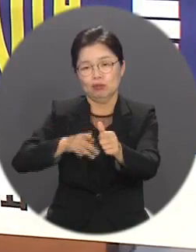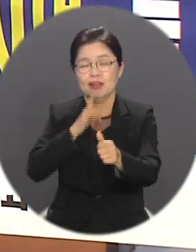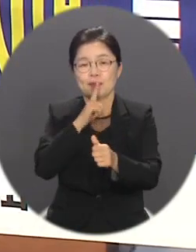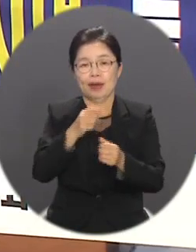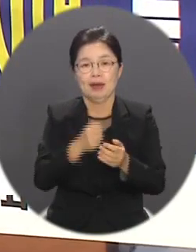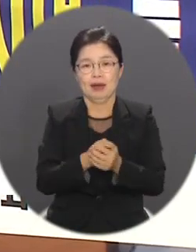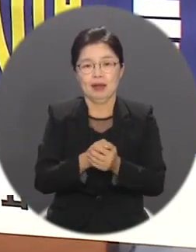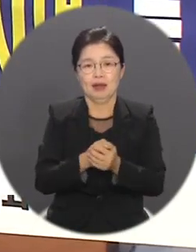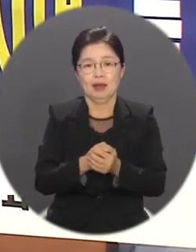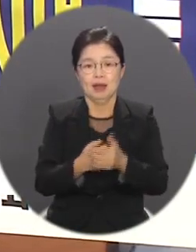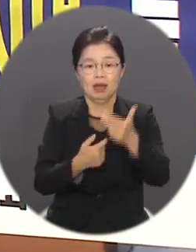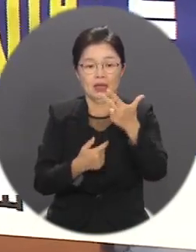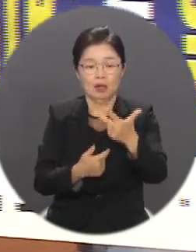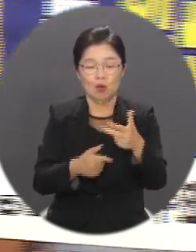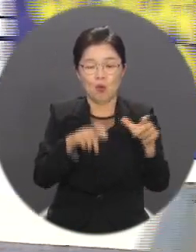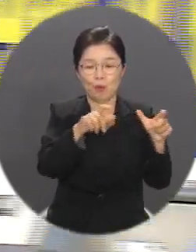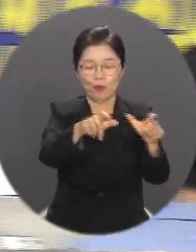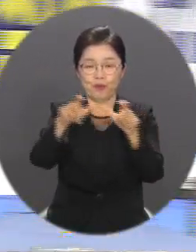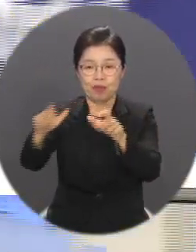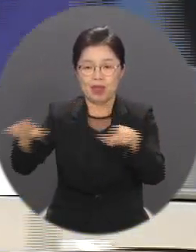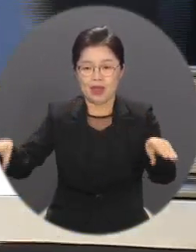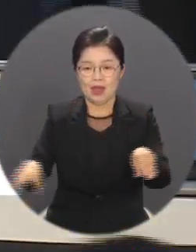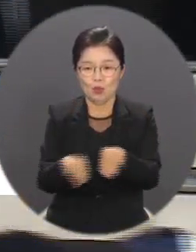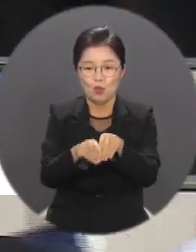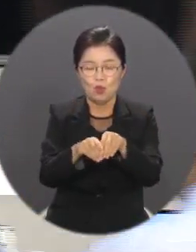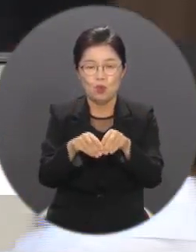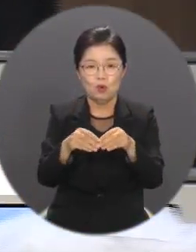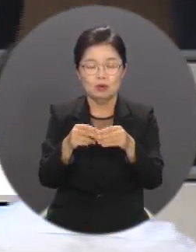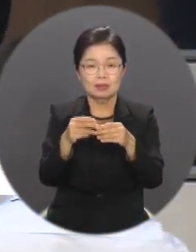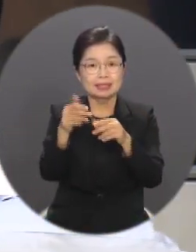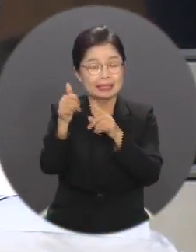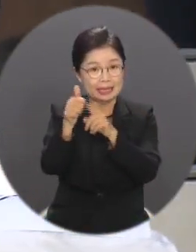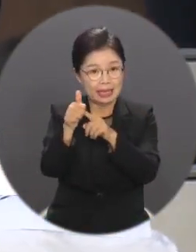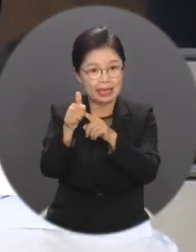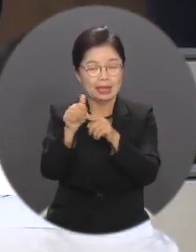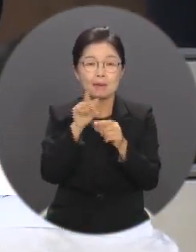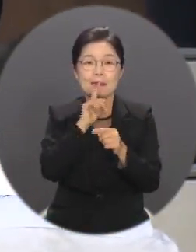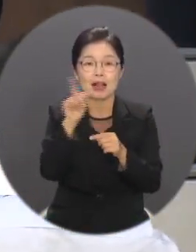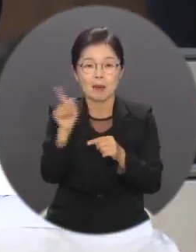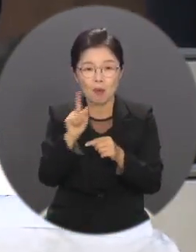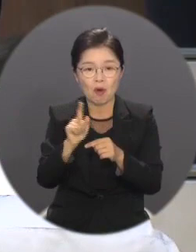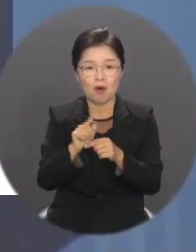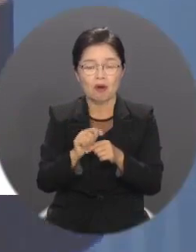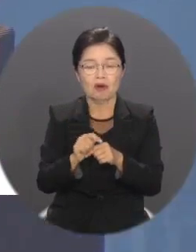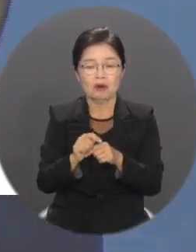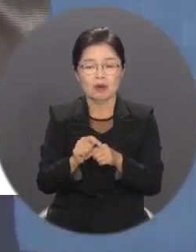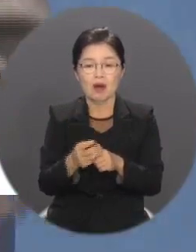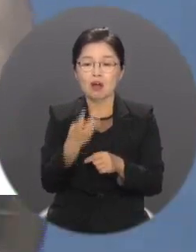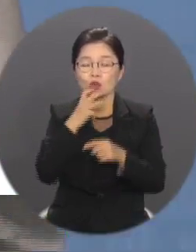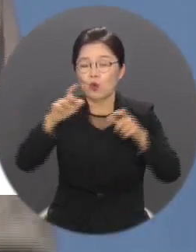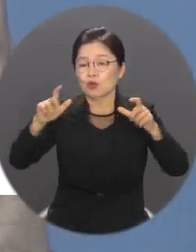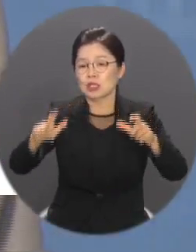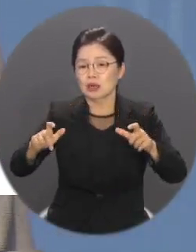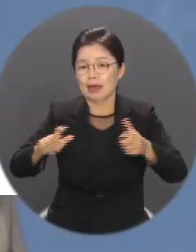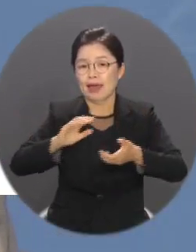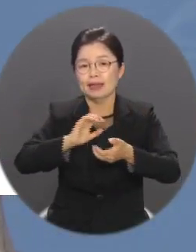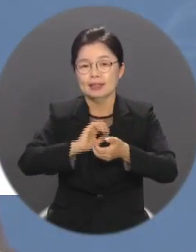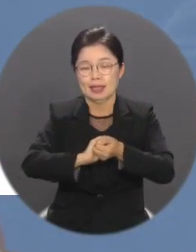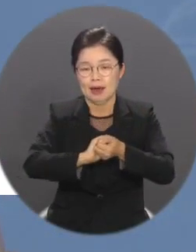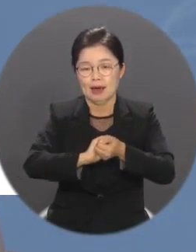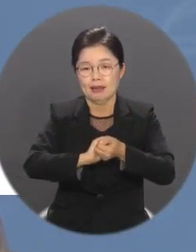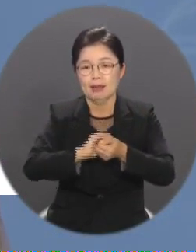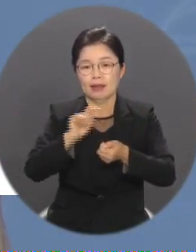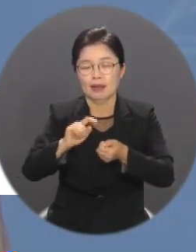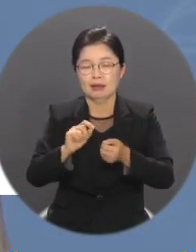대학 총장 협의회 연합은 국회에서 기자회견을 열고 수도권 대학 정원 규제를 완화하는 내용의 반도체 인재